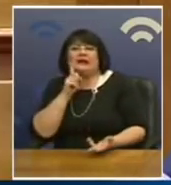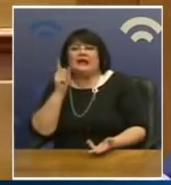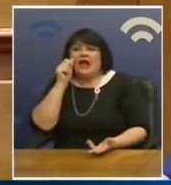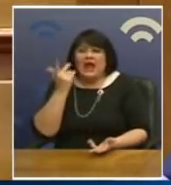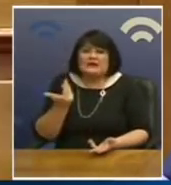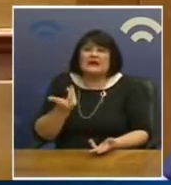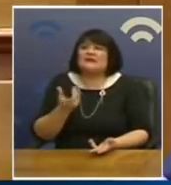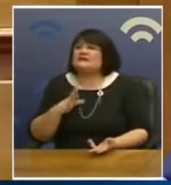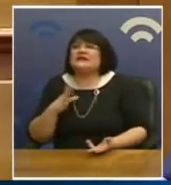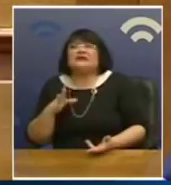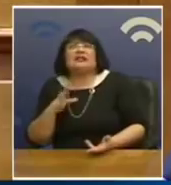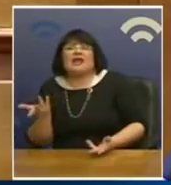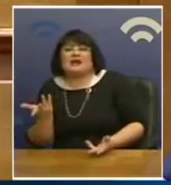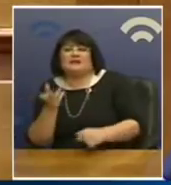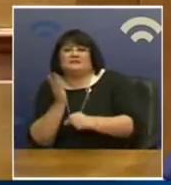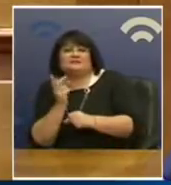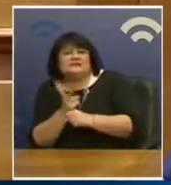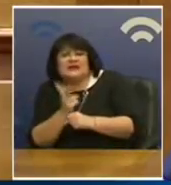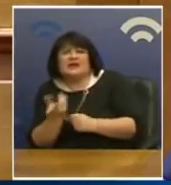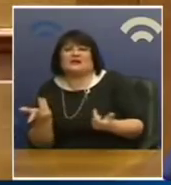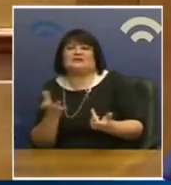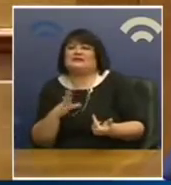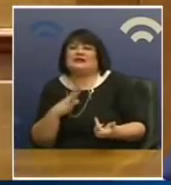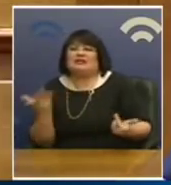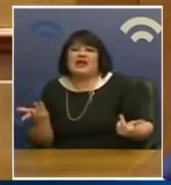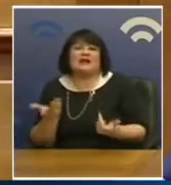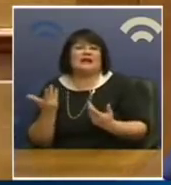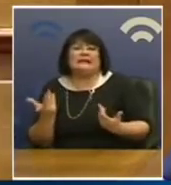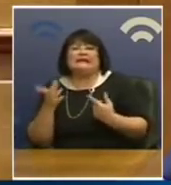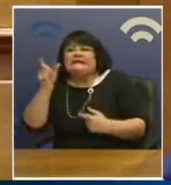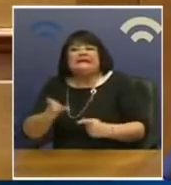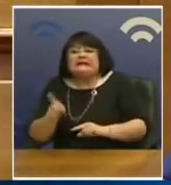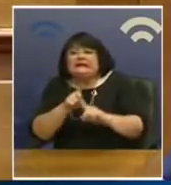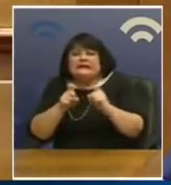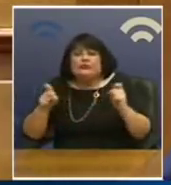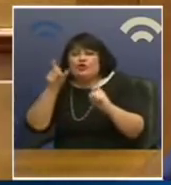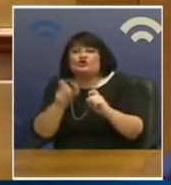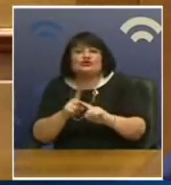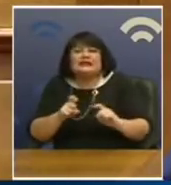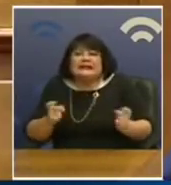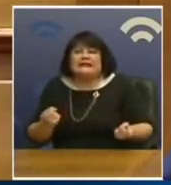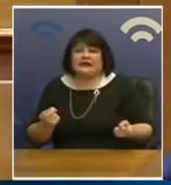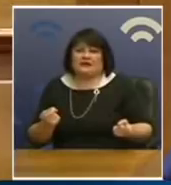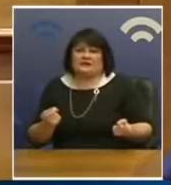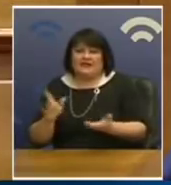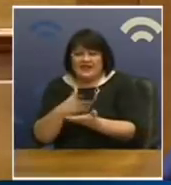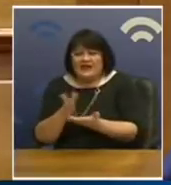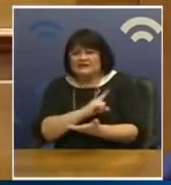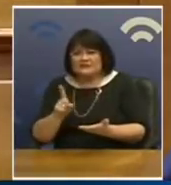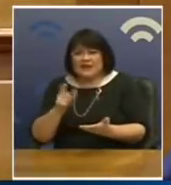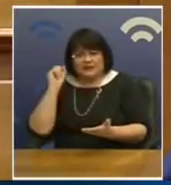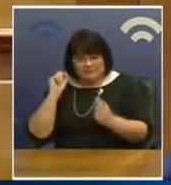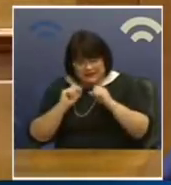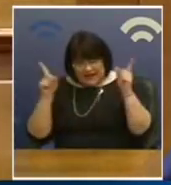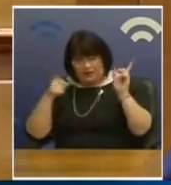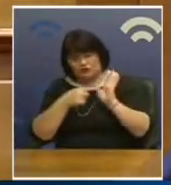της ταυτότητας φύλου ή λόγω του σεξουαλικού του προσανατολισμού. Για να δώσουμε επιτέλους το μήνυμα